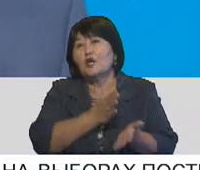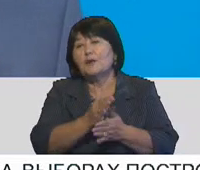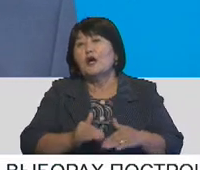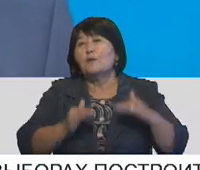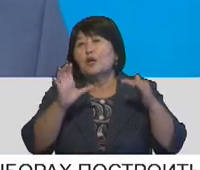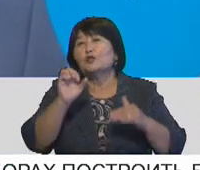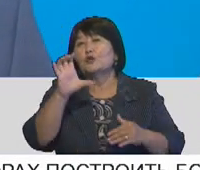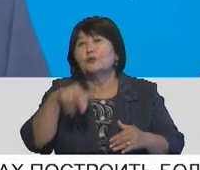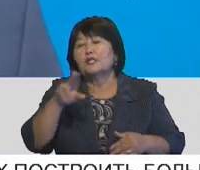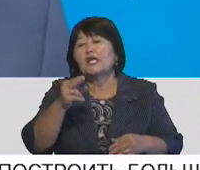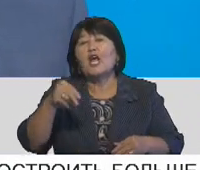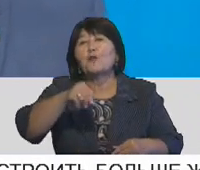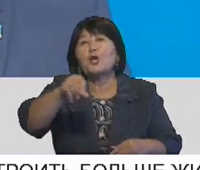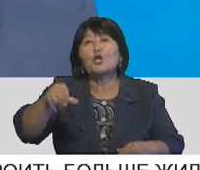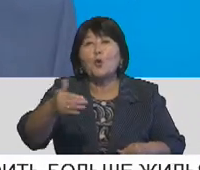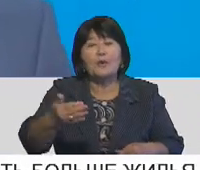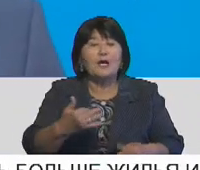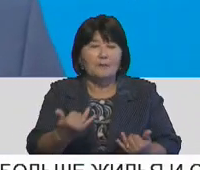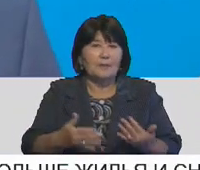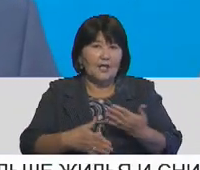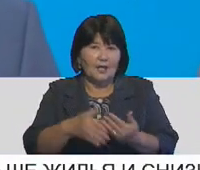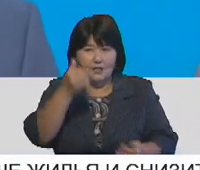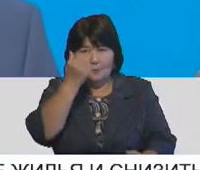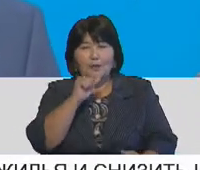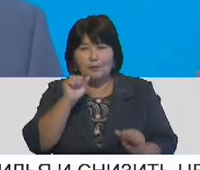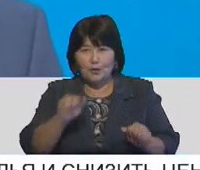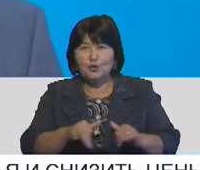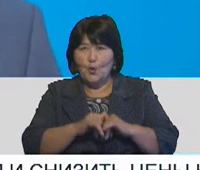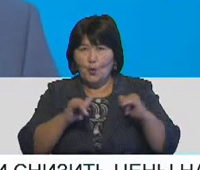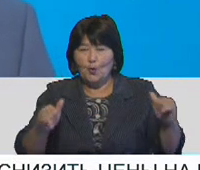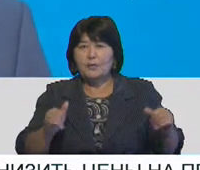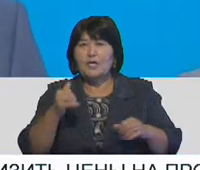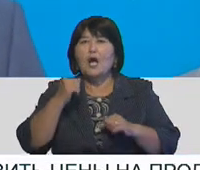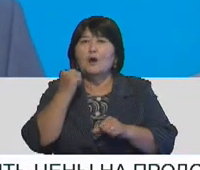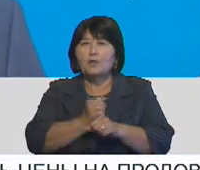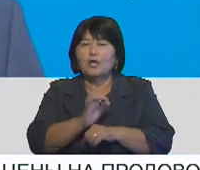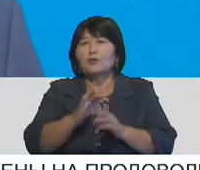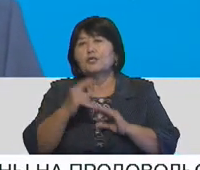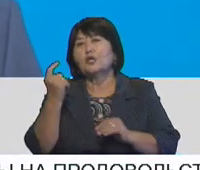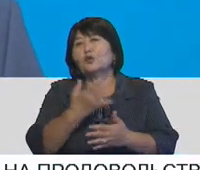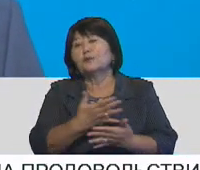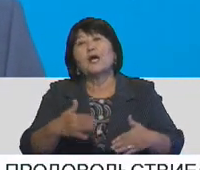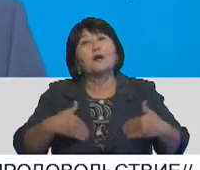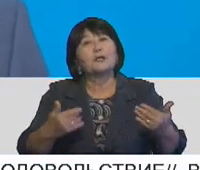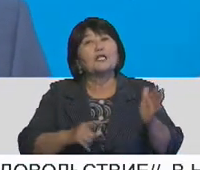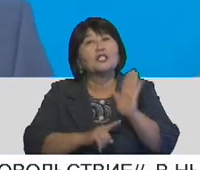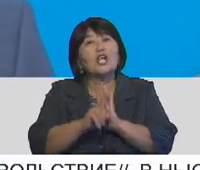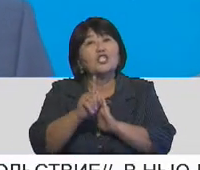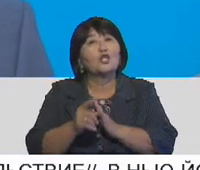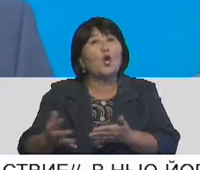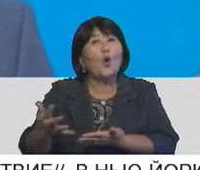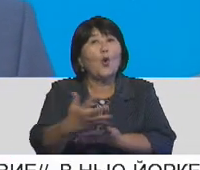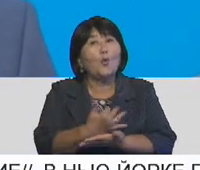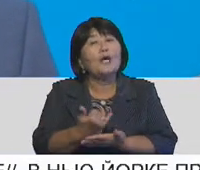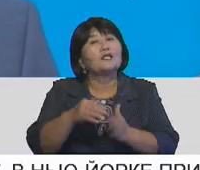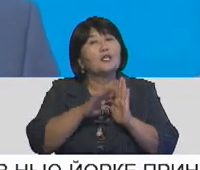субсидии на минеральные удобрения благодаря такой поддержке вы сможете увеличить производство сельхозпродукции поздравляя с началом уборочной теперь